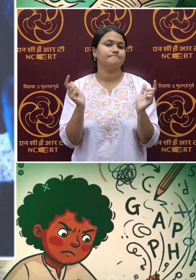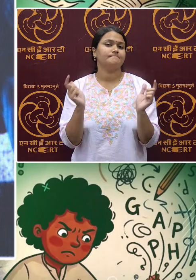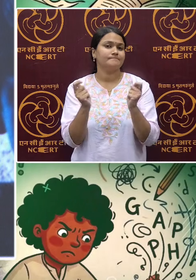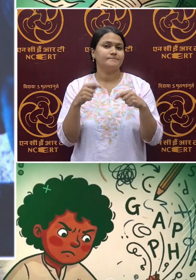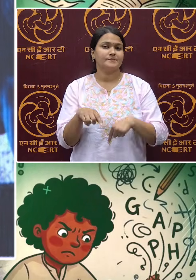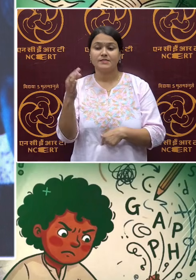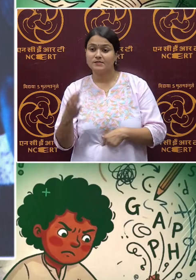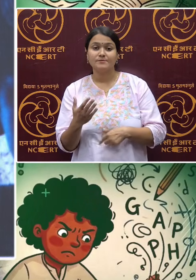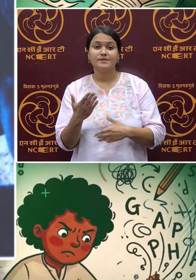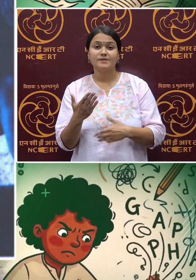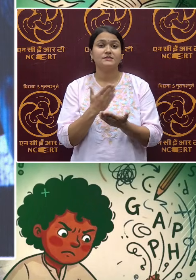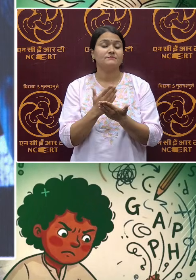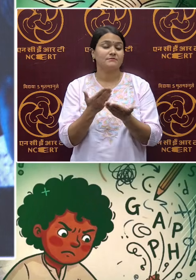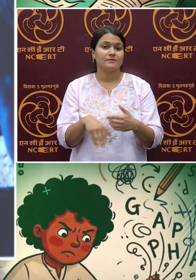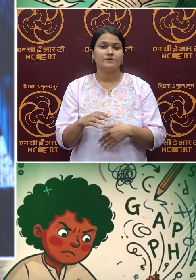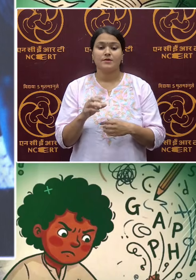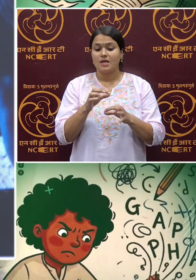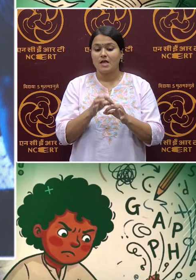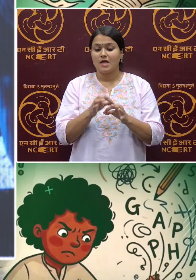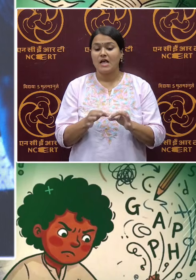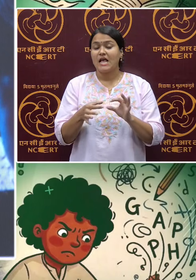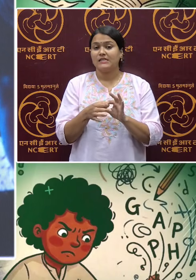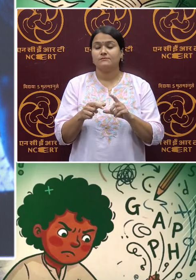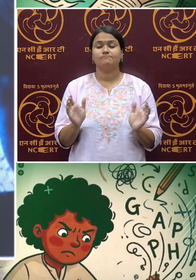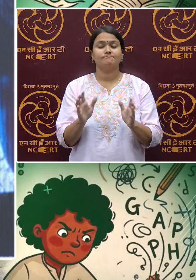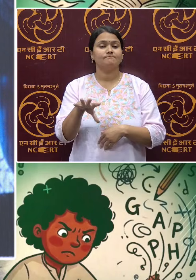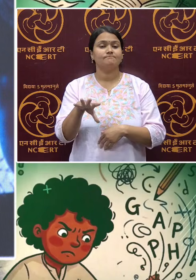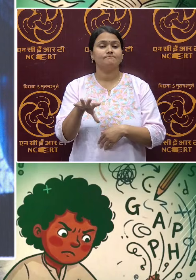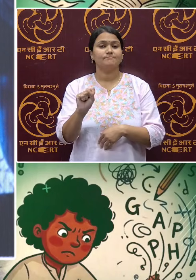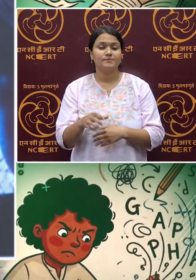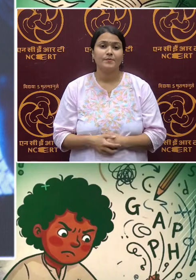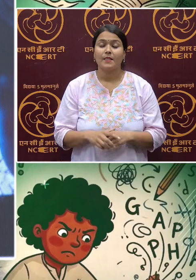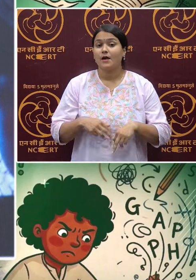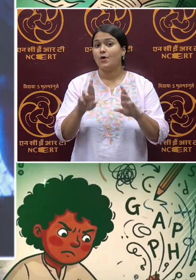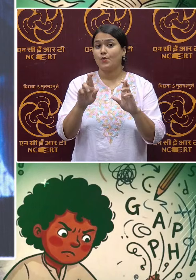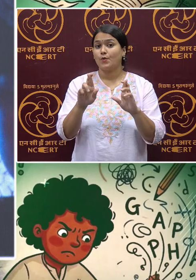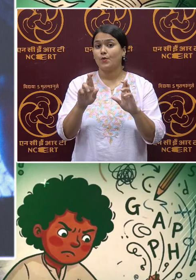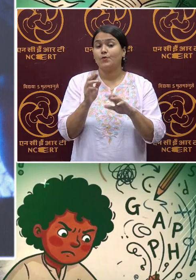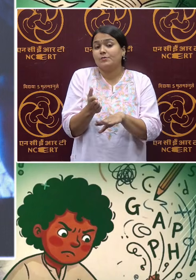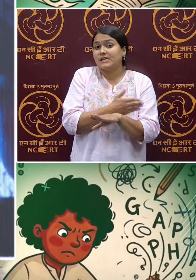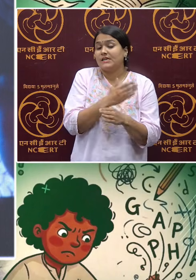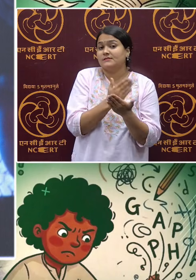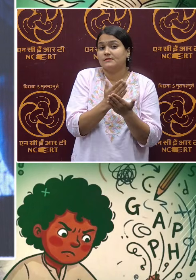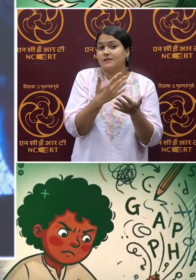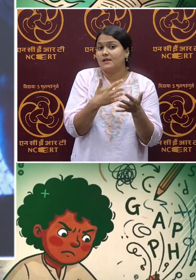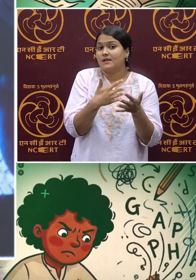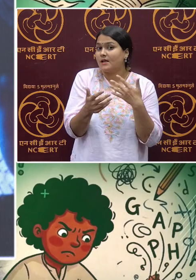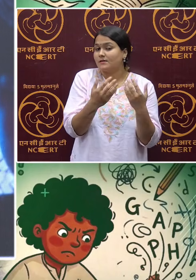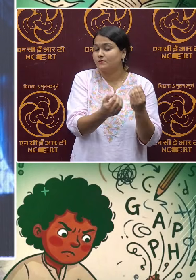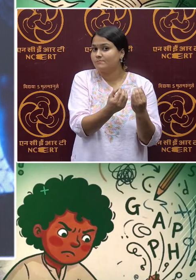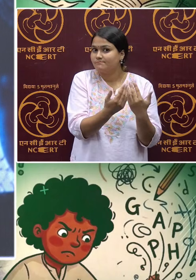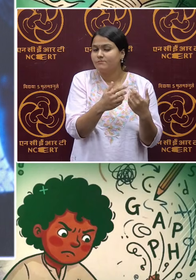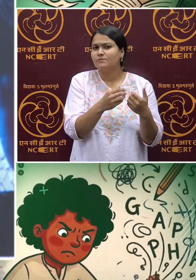and NCERT decided to be a part of it through this wonderful effort of ours. आई होप कि कल के सेशन से जो भी हमें रिस्पांस